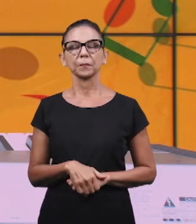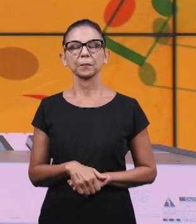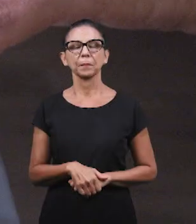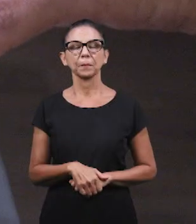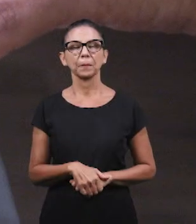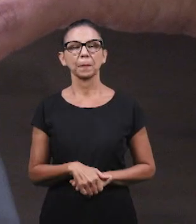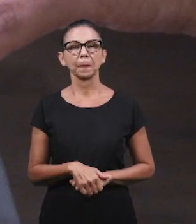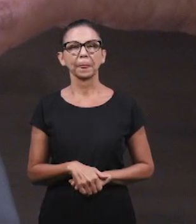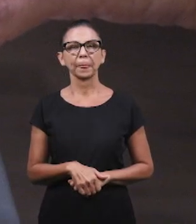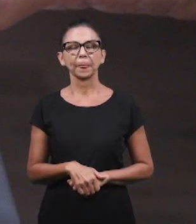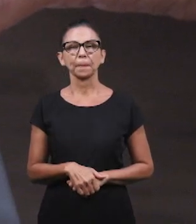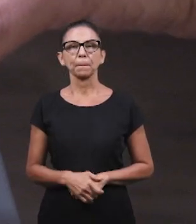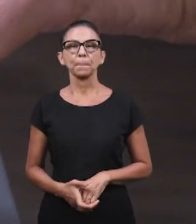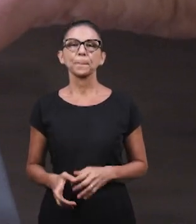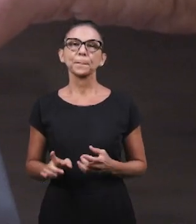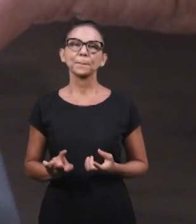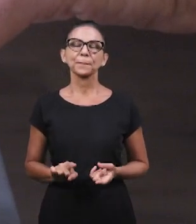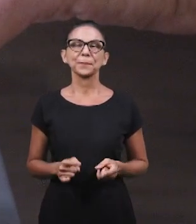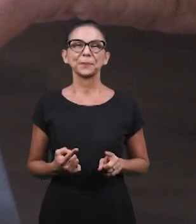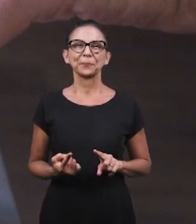ensemble.